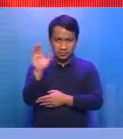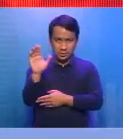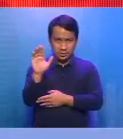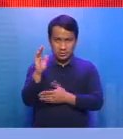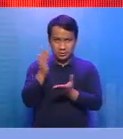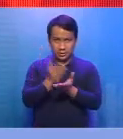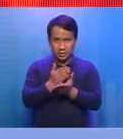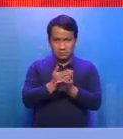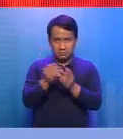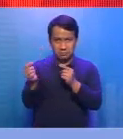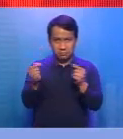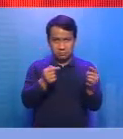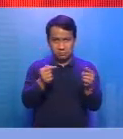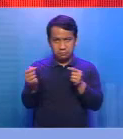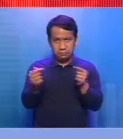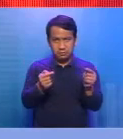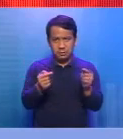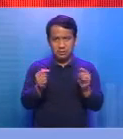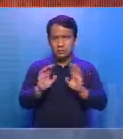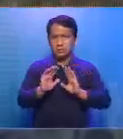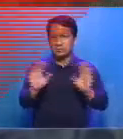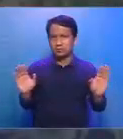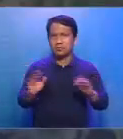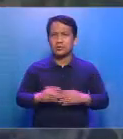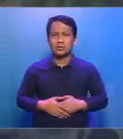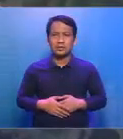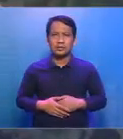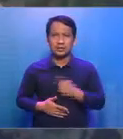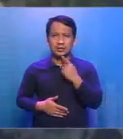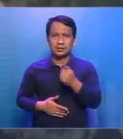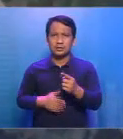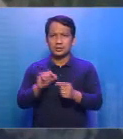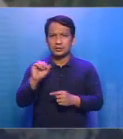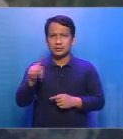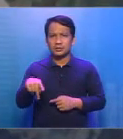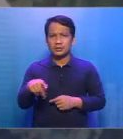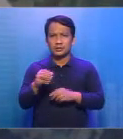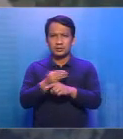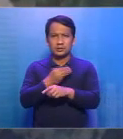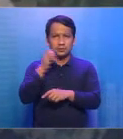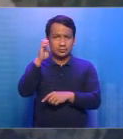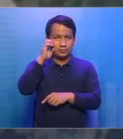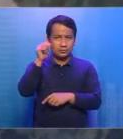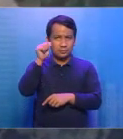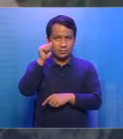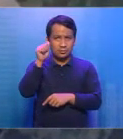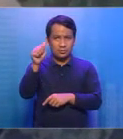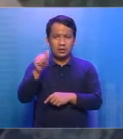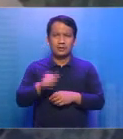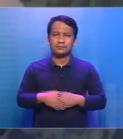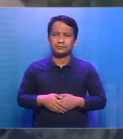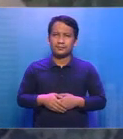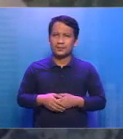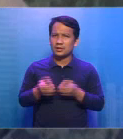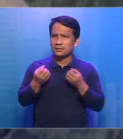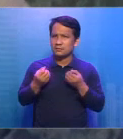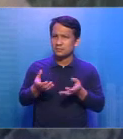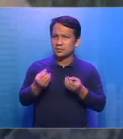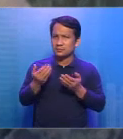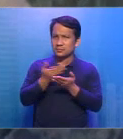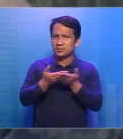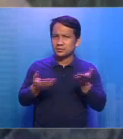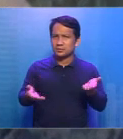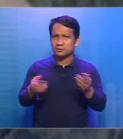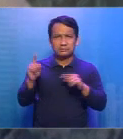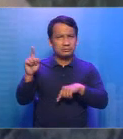mga communist terrorist group. Ayon kay AFP spokesperson Major General Edgard Arevalo, maraming beses nang